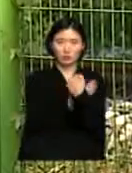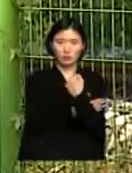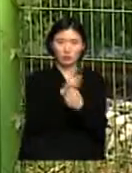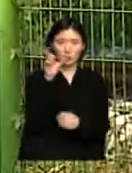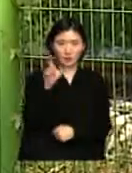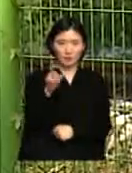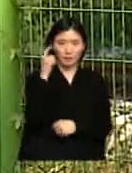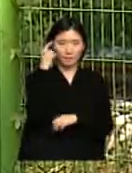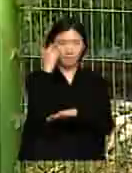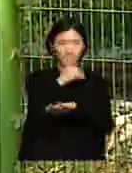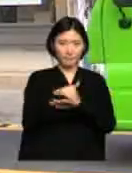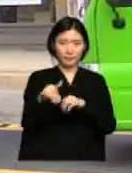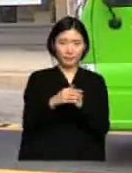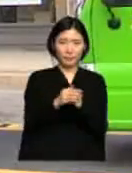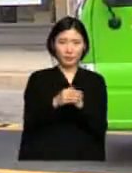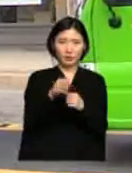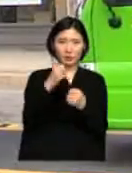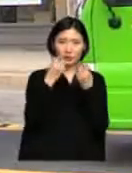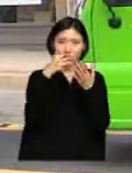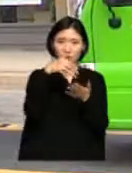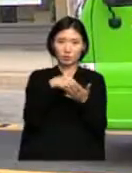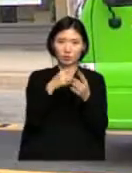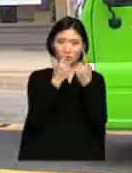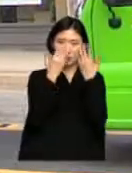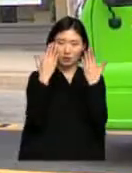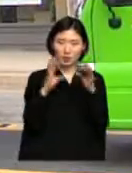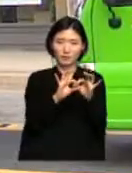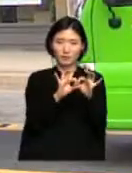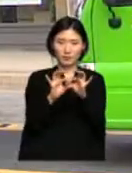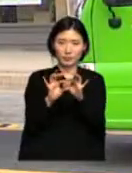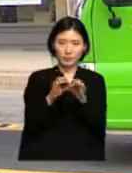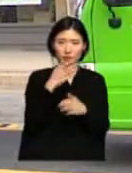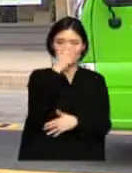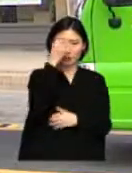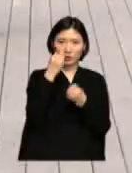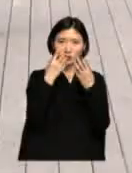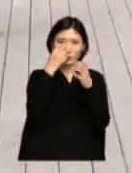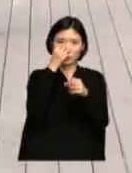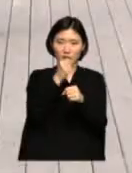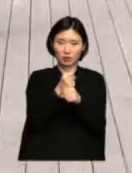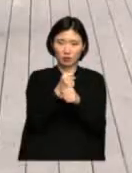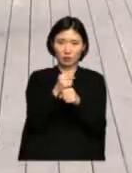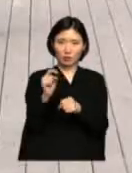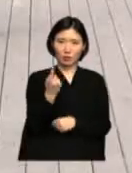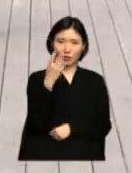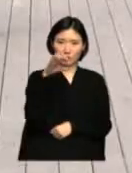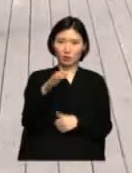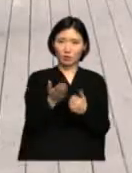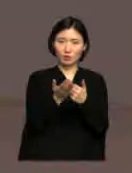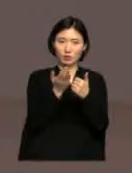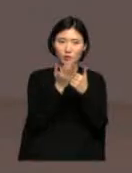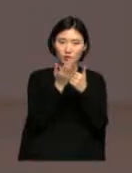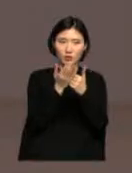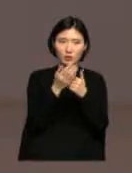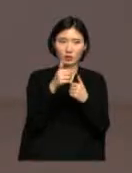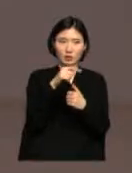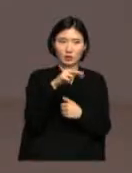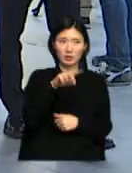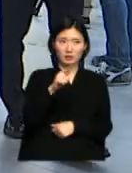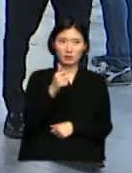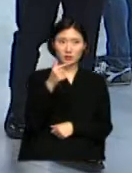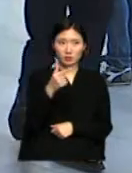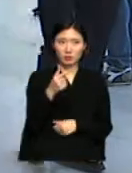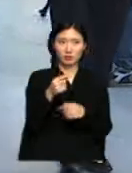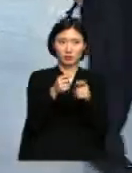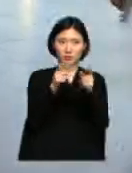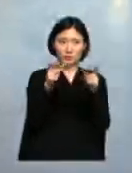방안입니다. 또 신촌 일대를 대학과 연계해 청년 창업의 거점으로 키우고 가산 주벨리를 산업,